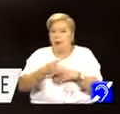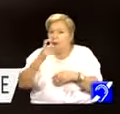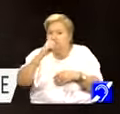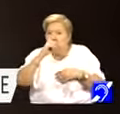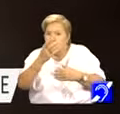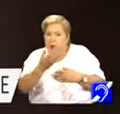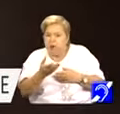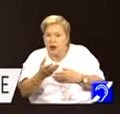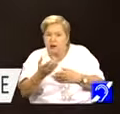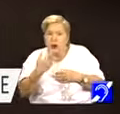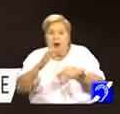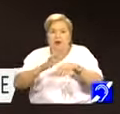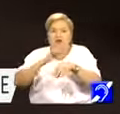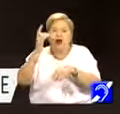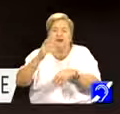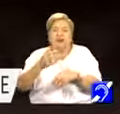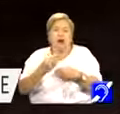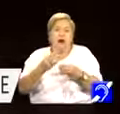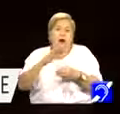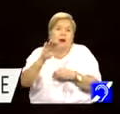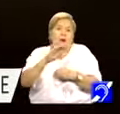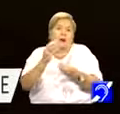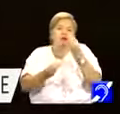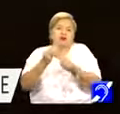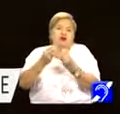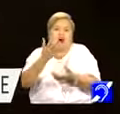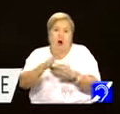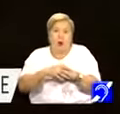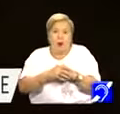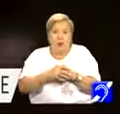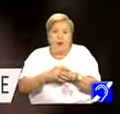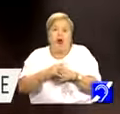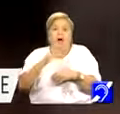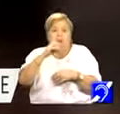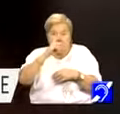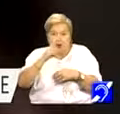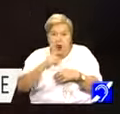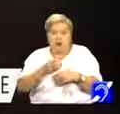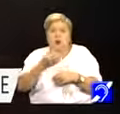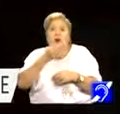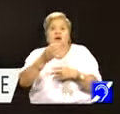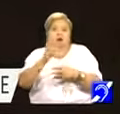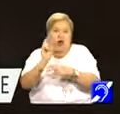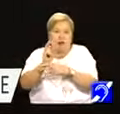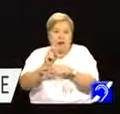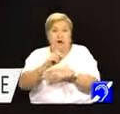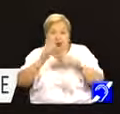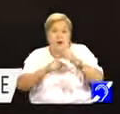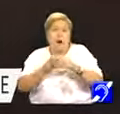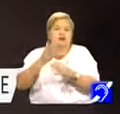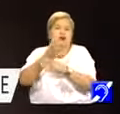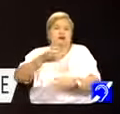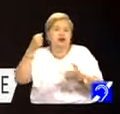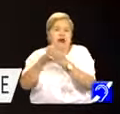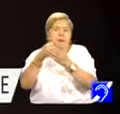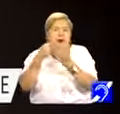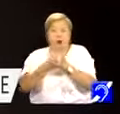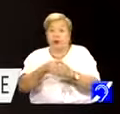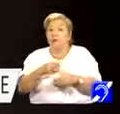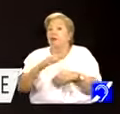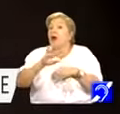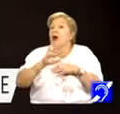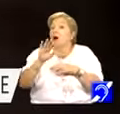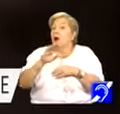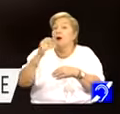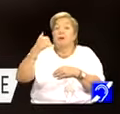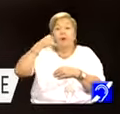bărbatul ar fi fost deranjat de gălăgie pe care o făceau tinerii. El i-a amenințat, după care i-a bătut. Adolescenții au sunat imediat la 112 și un echipaj de